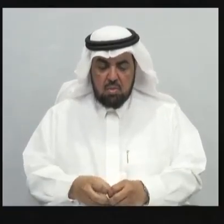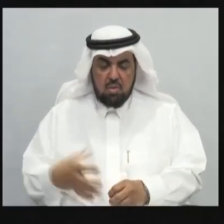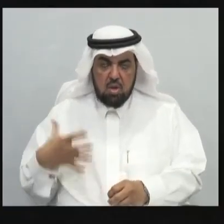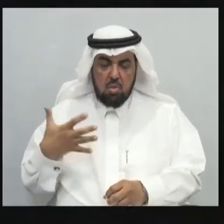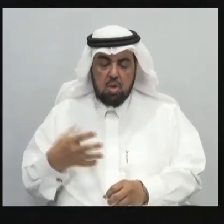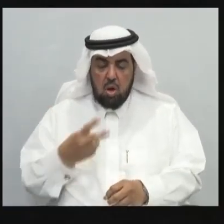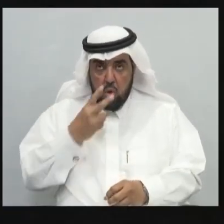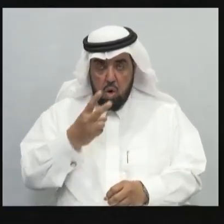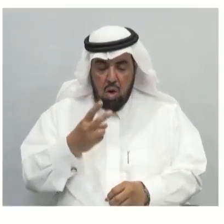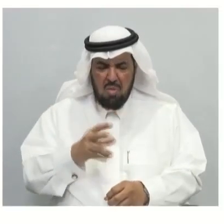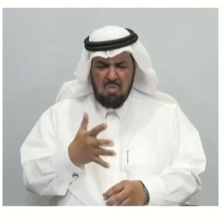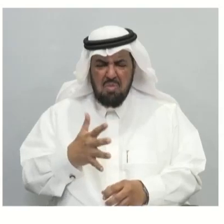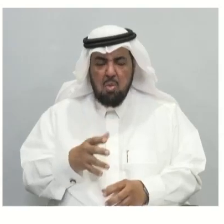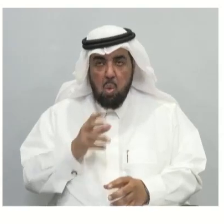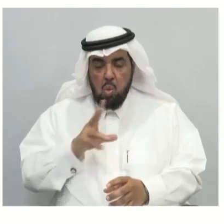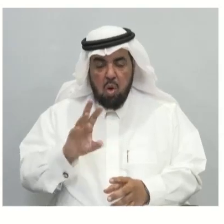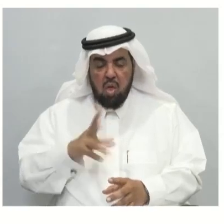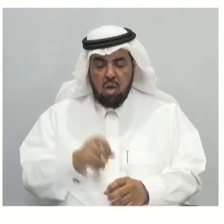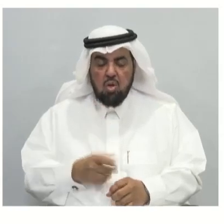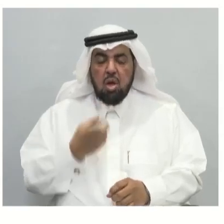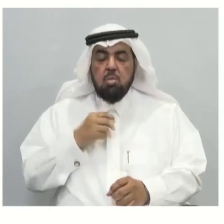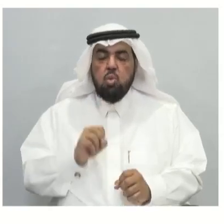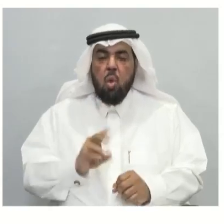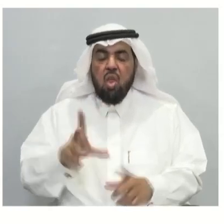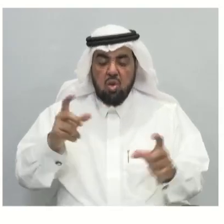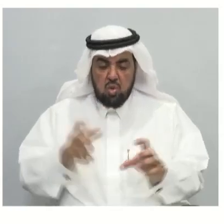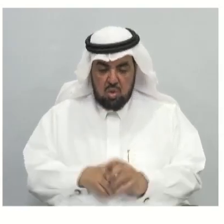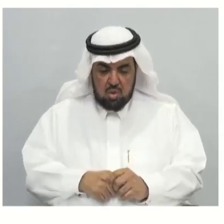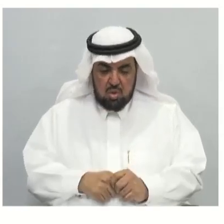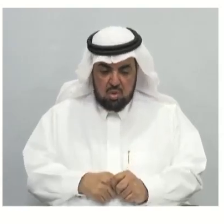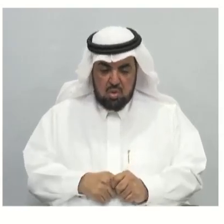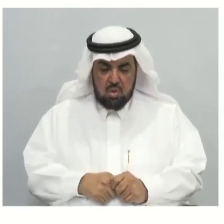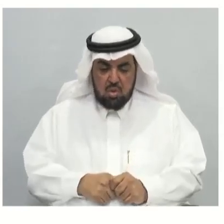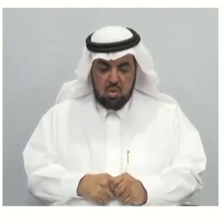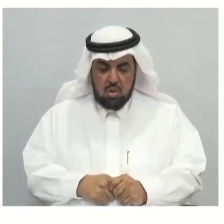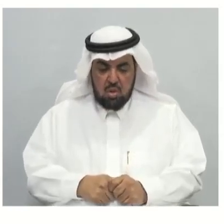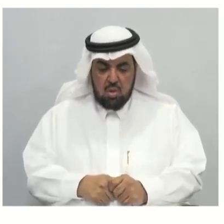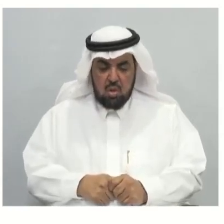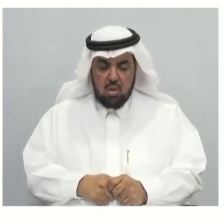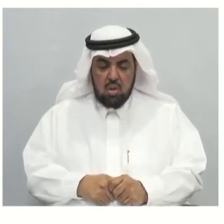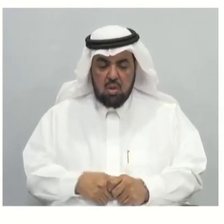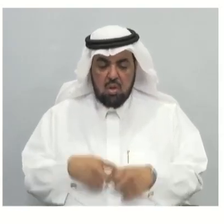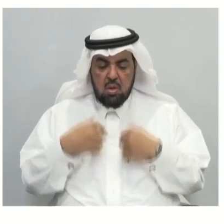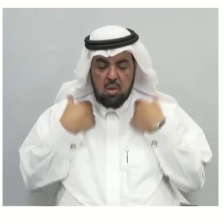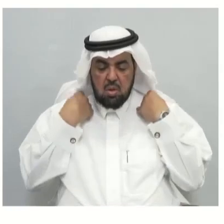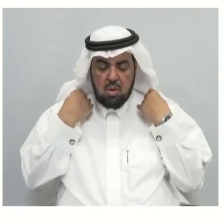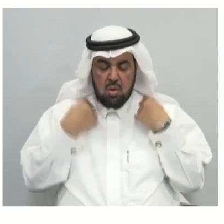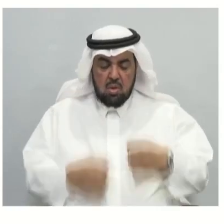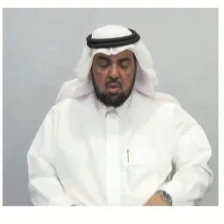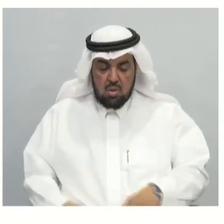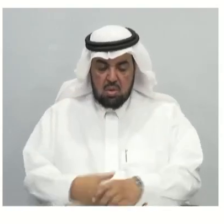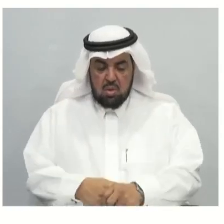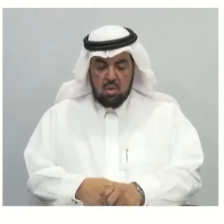لديه رؤيه ضبابيه ويريد ان تتضح له الصوره هل هو لتوضيح الوضع الحالي لمهمه قسم معين